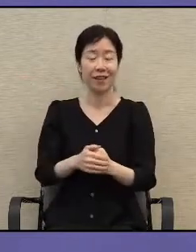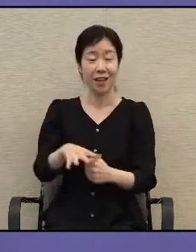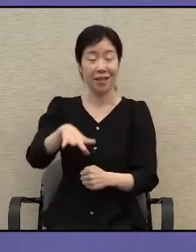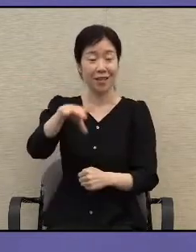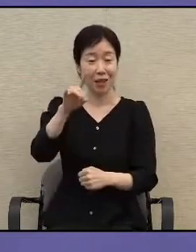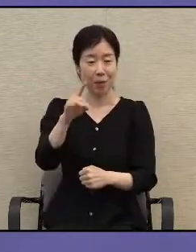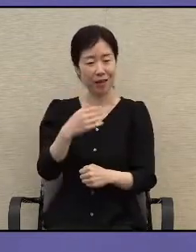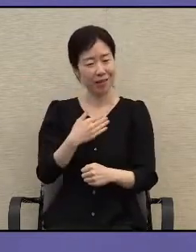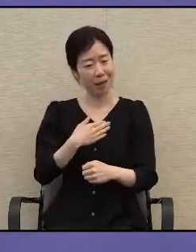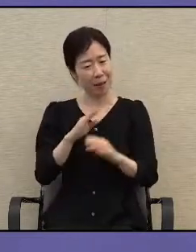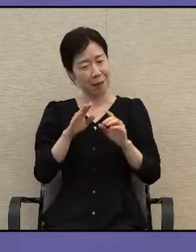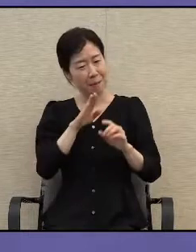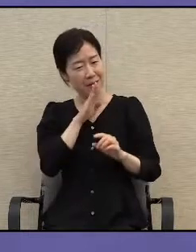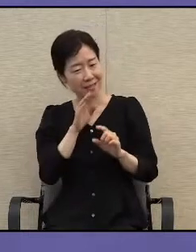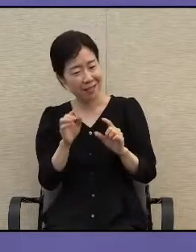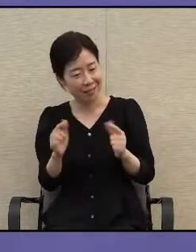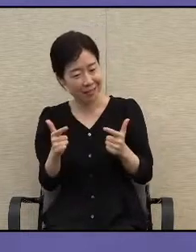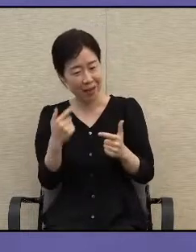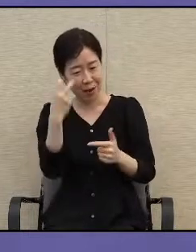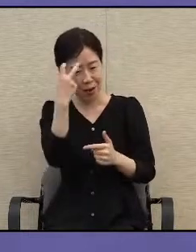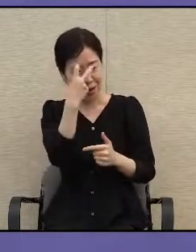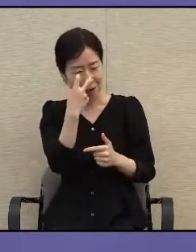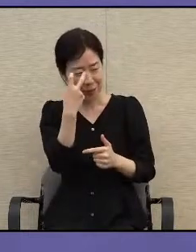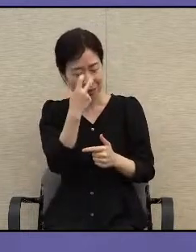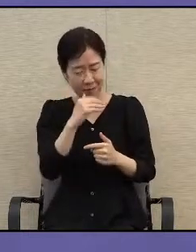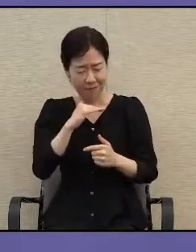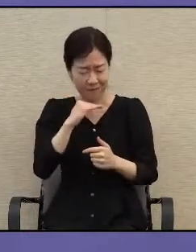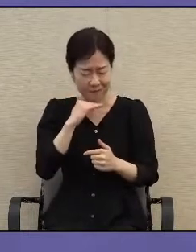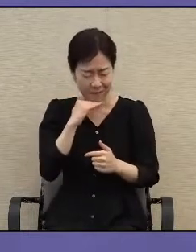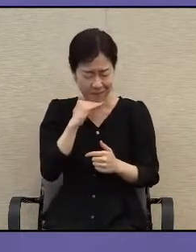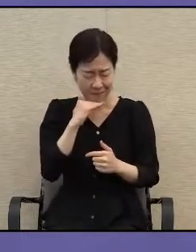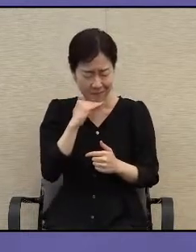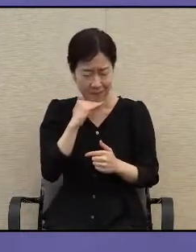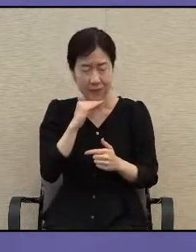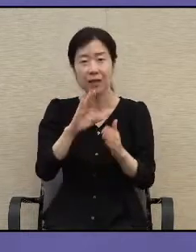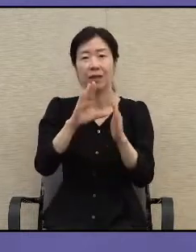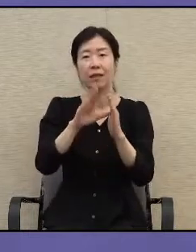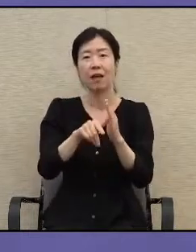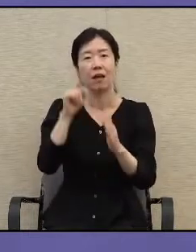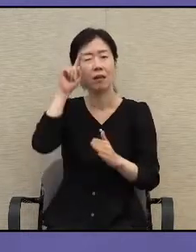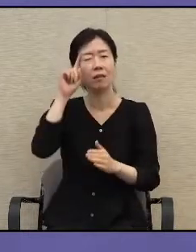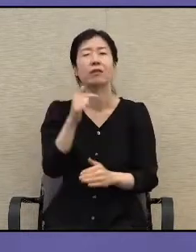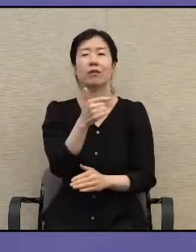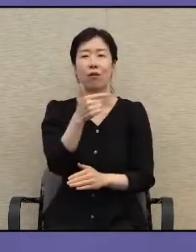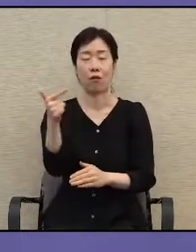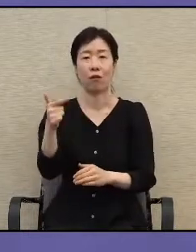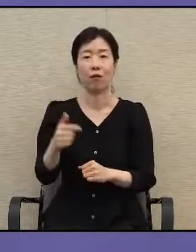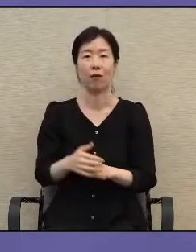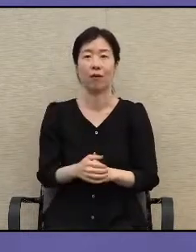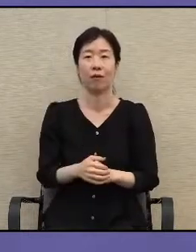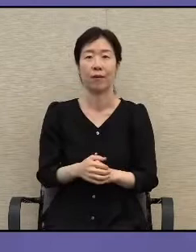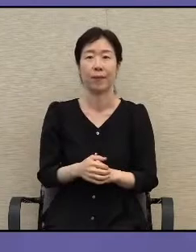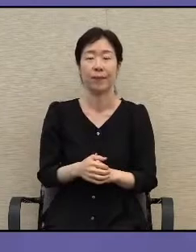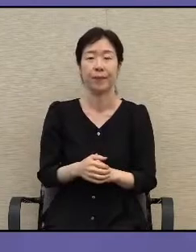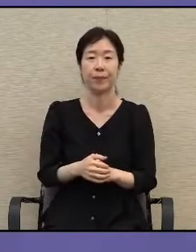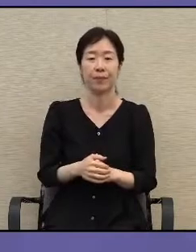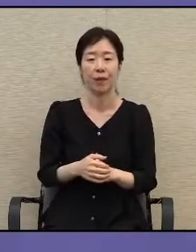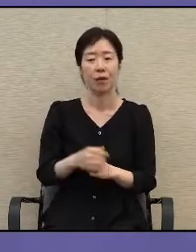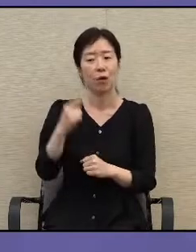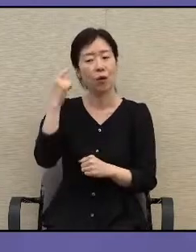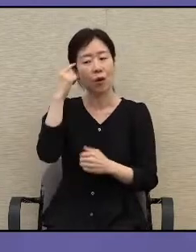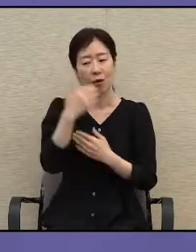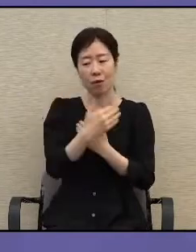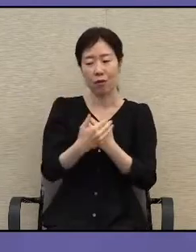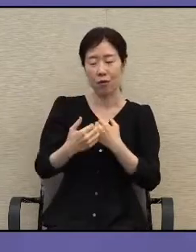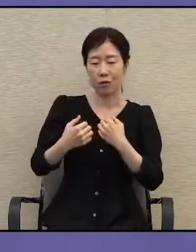분들, 예, 이분들이 더 불안해하는 이런 상황이고요. 정신질환이 기존에 있는 분들이 훨씬 더 불안한, 예, 아무래도 정신건강